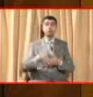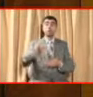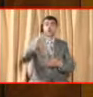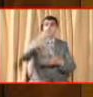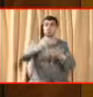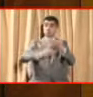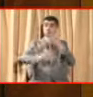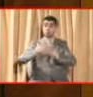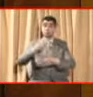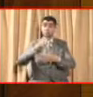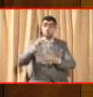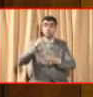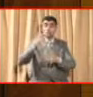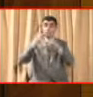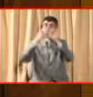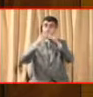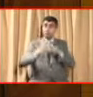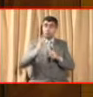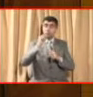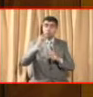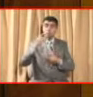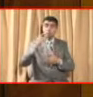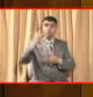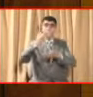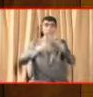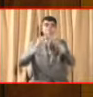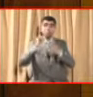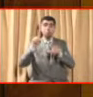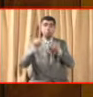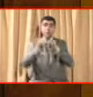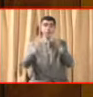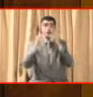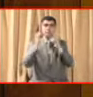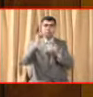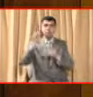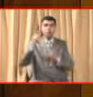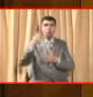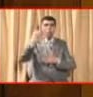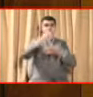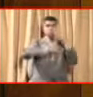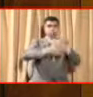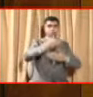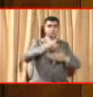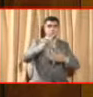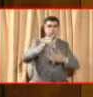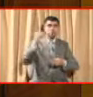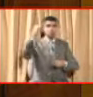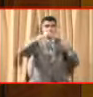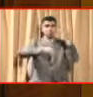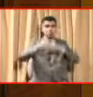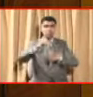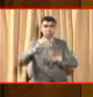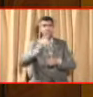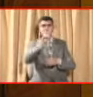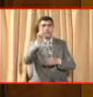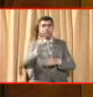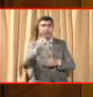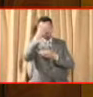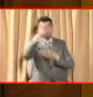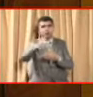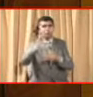أفضلية في ظروف متشابهة عن تلك الممنوحة للاستثمارات المحلية أو لاستثمارات الدولة الأكثر رعاية.